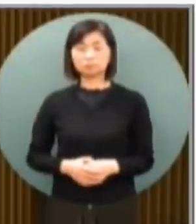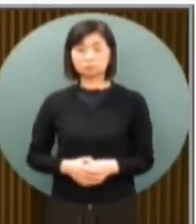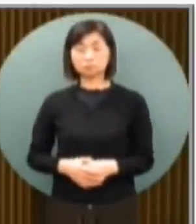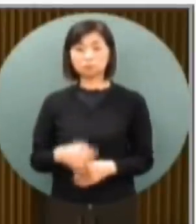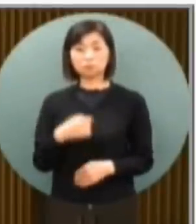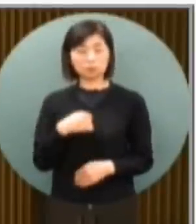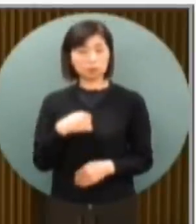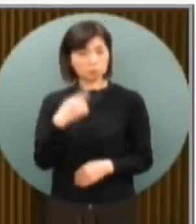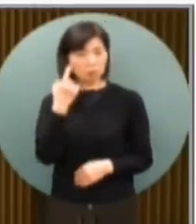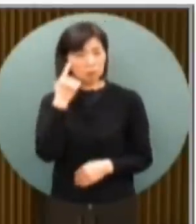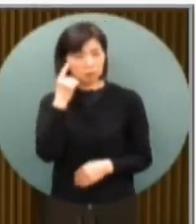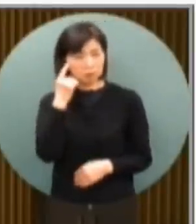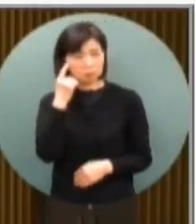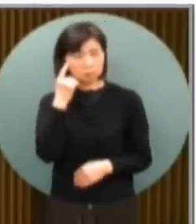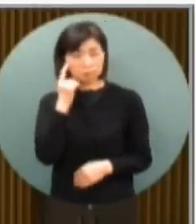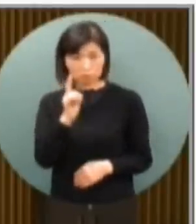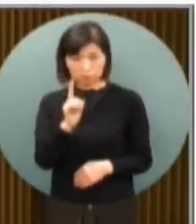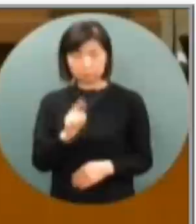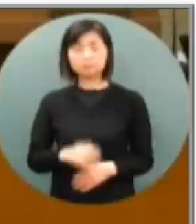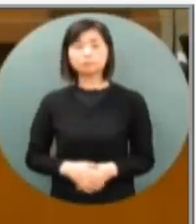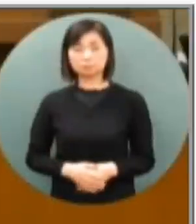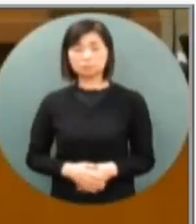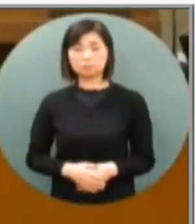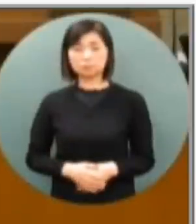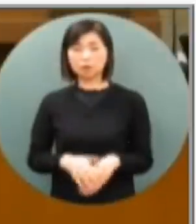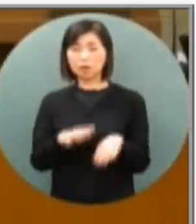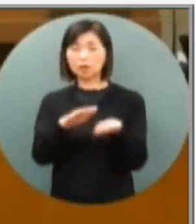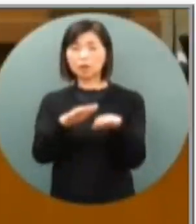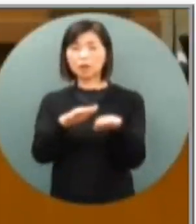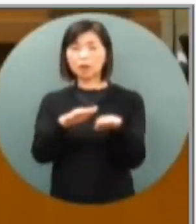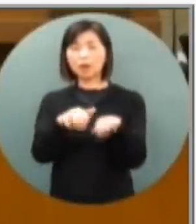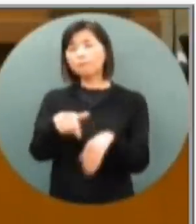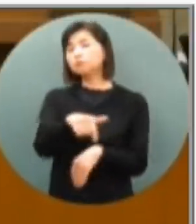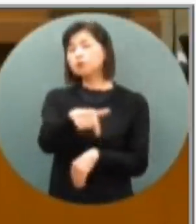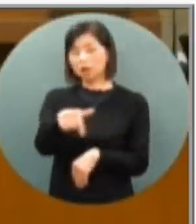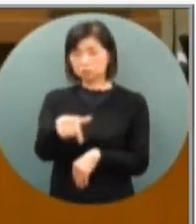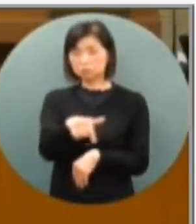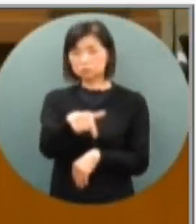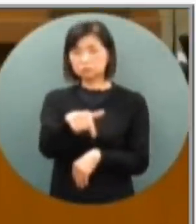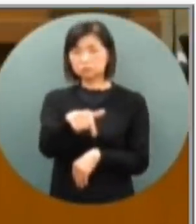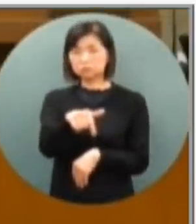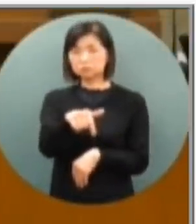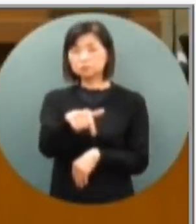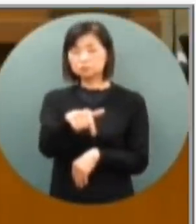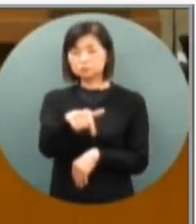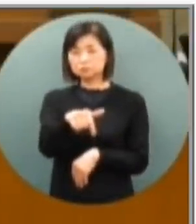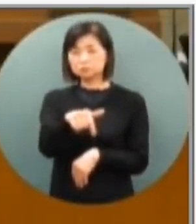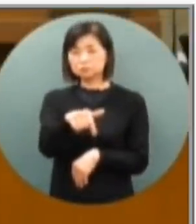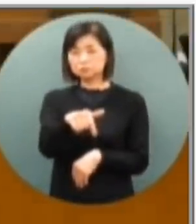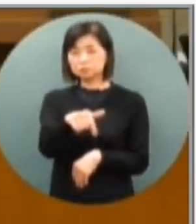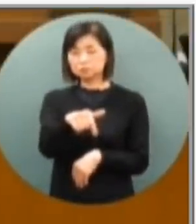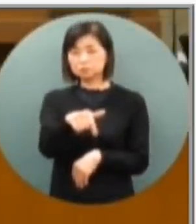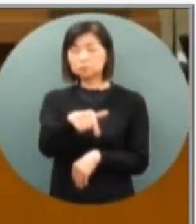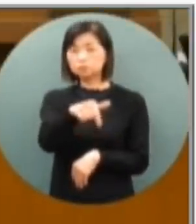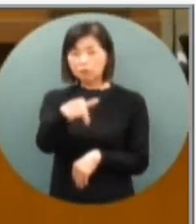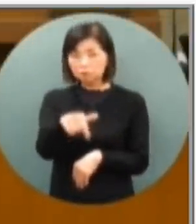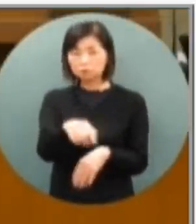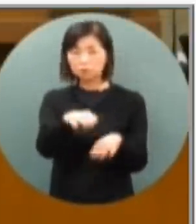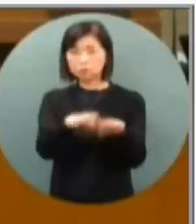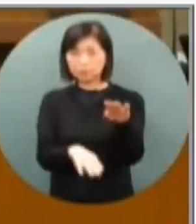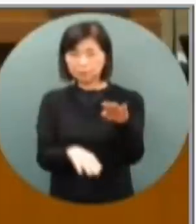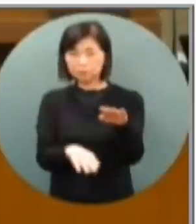私が考えるに、差別部落に発生する差別事件を解決する前提